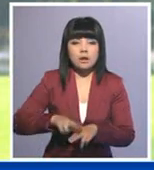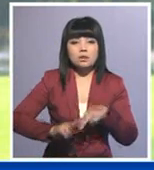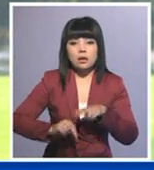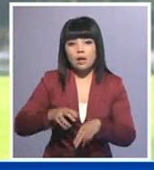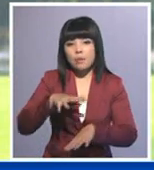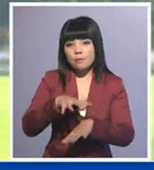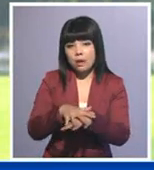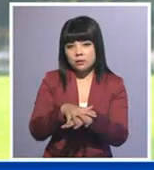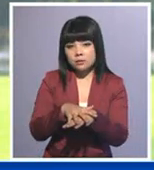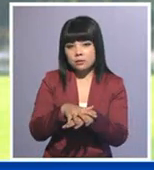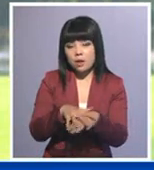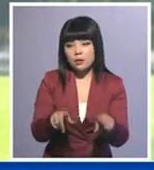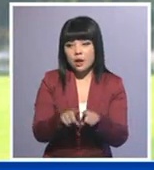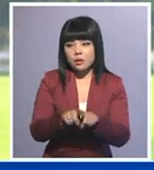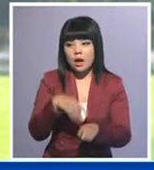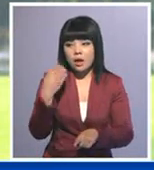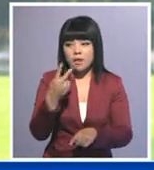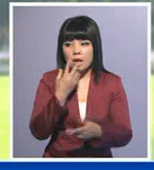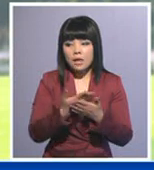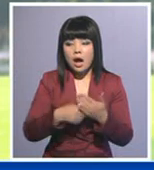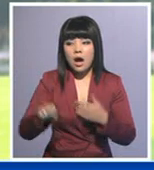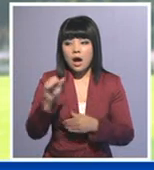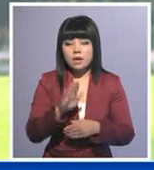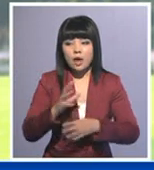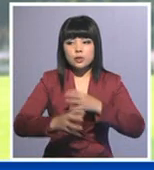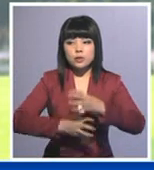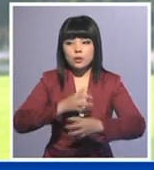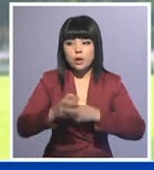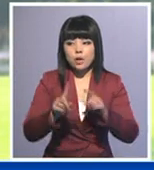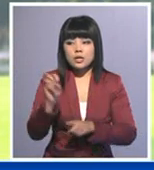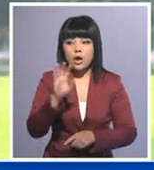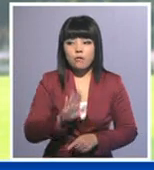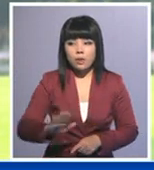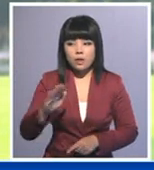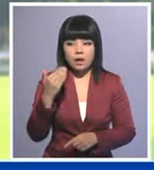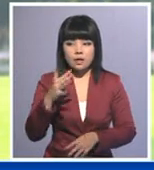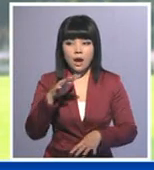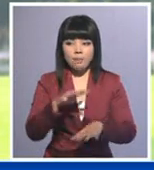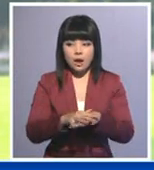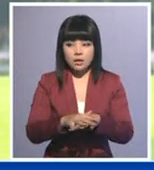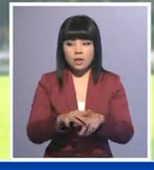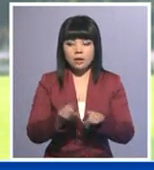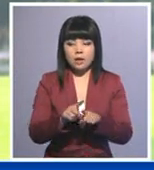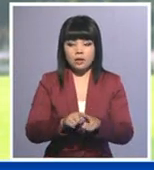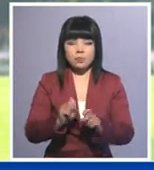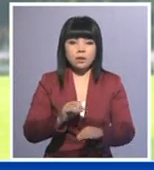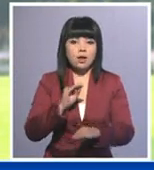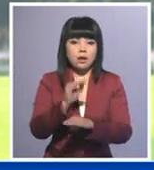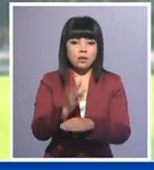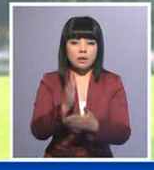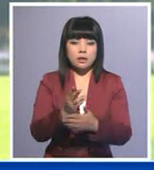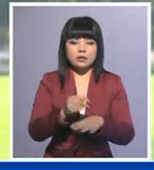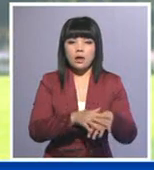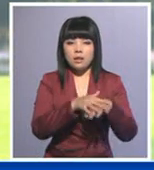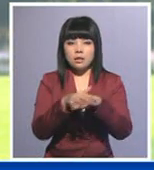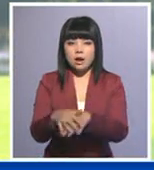банктардан, Азияның Даму банкісінен, Дүниежүзілік банктан, Еуропалық банктан қоса қаражат салғанның өзінде